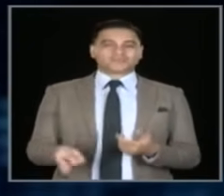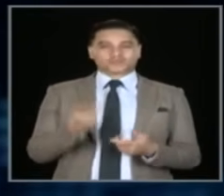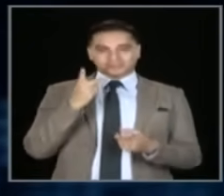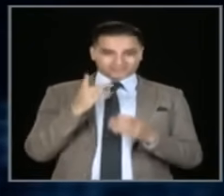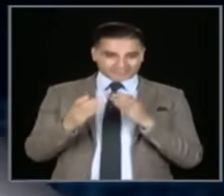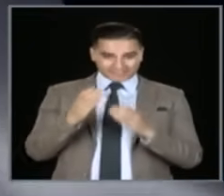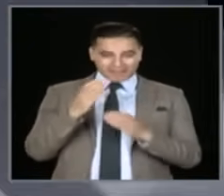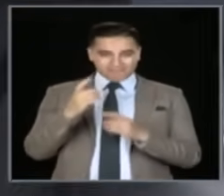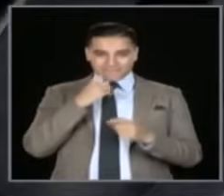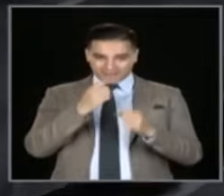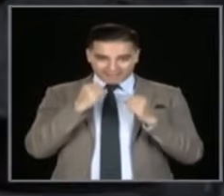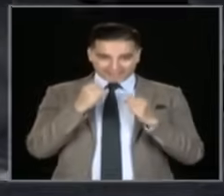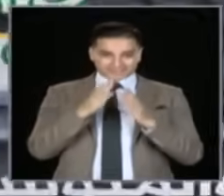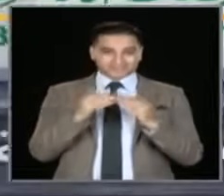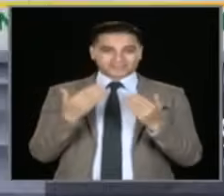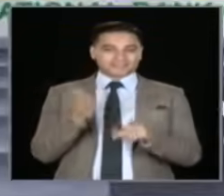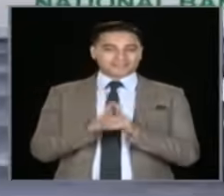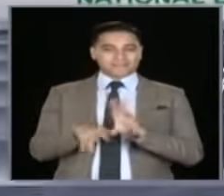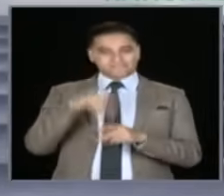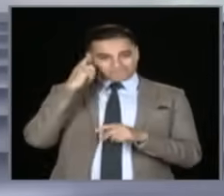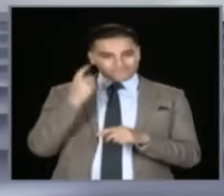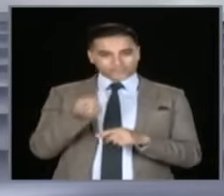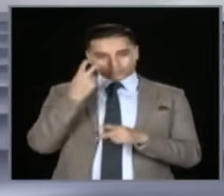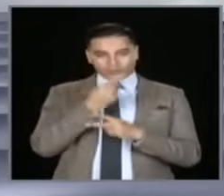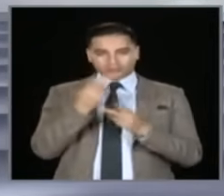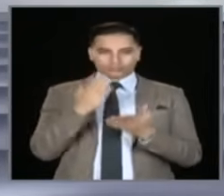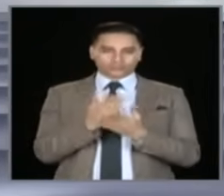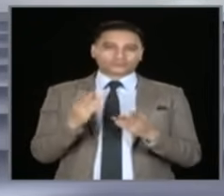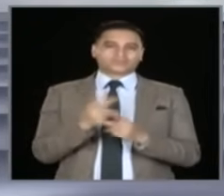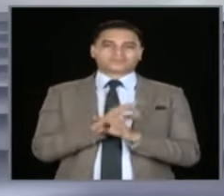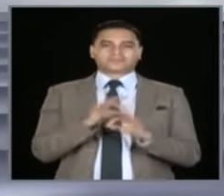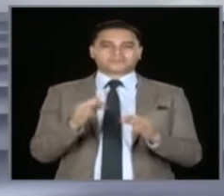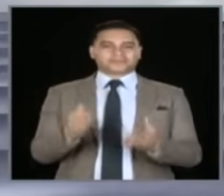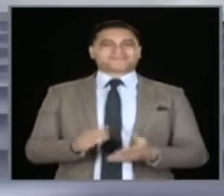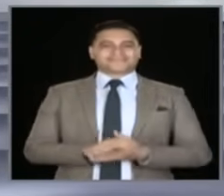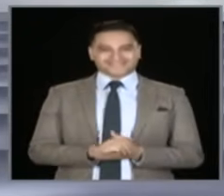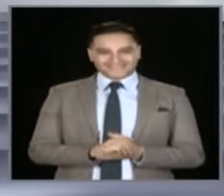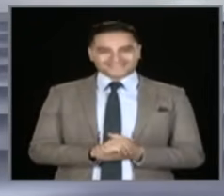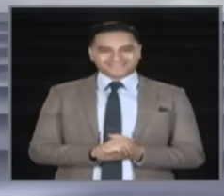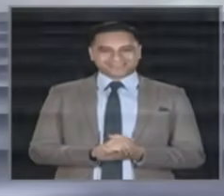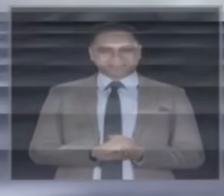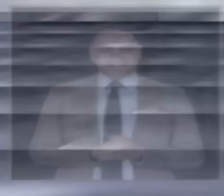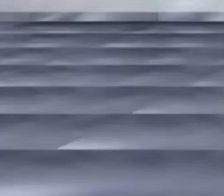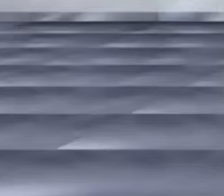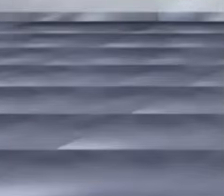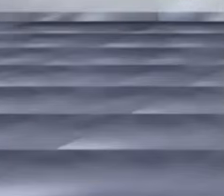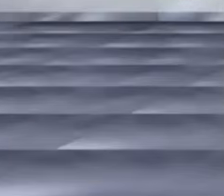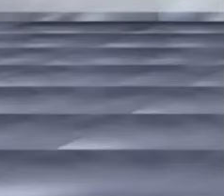175 نقطة في خزنة البنك الأهلي المصري الدعم الأكبر للمشروعات الصغيرة والمتوسطة ومتناهية